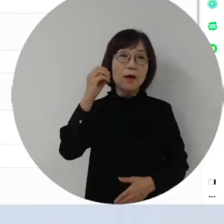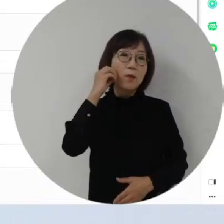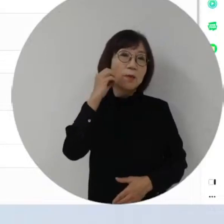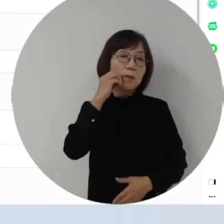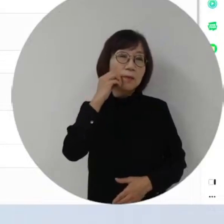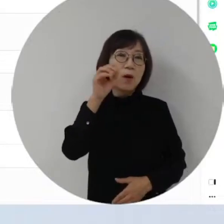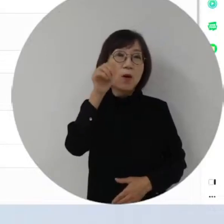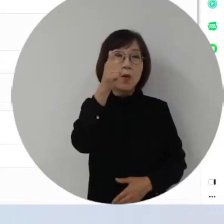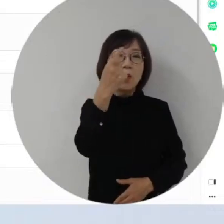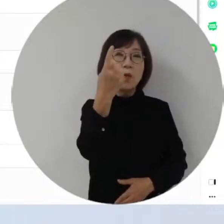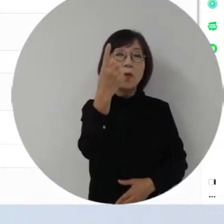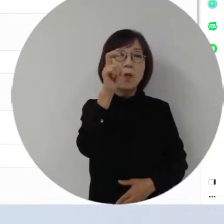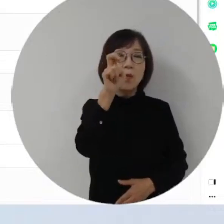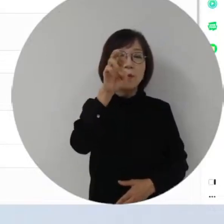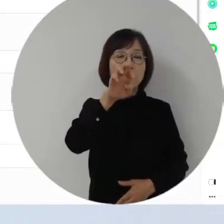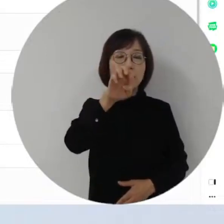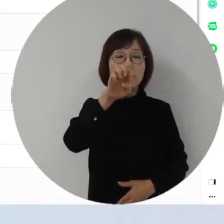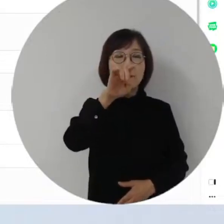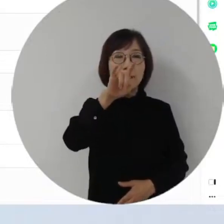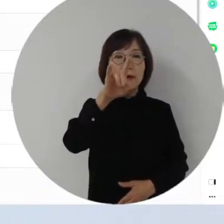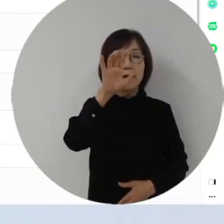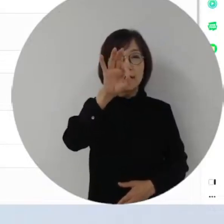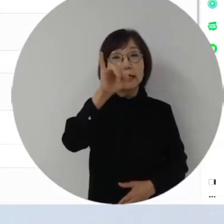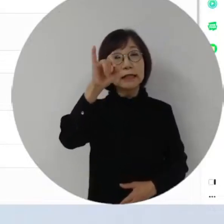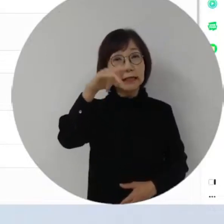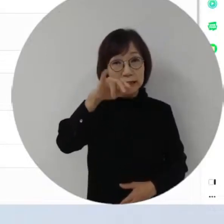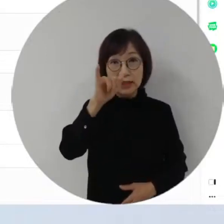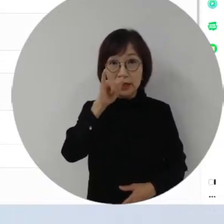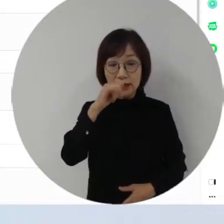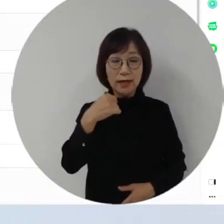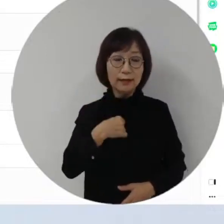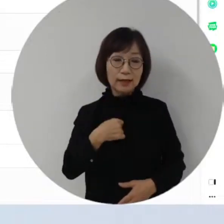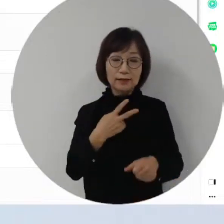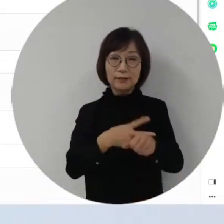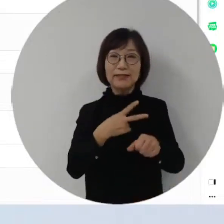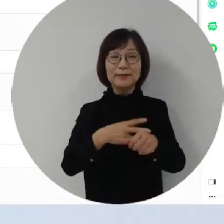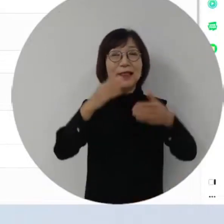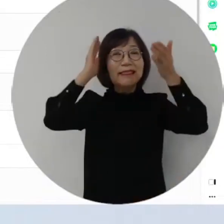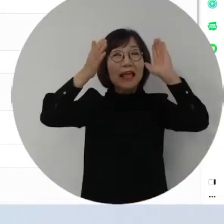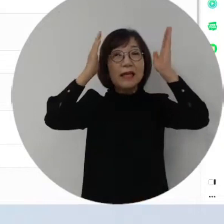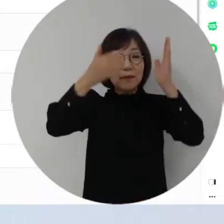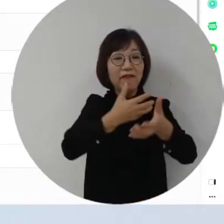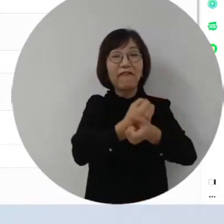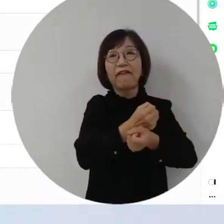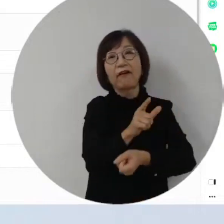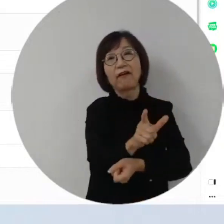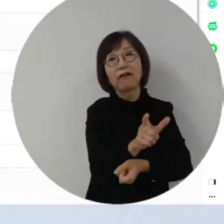홈페이지. 지금 홈페이지가 저는 네이버로 되어 있어요.